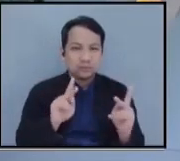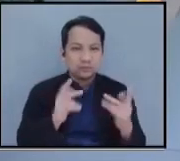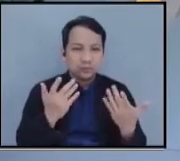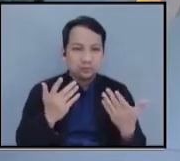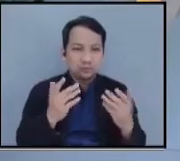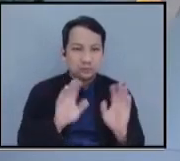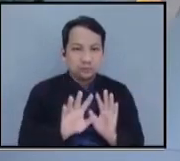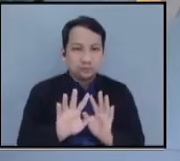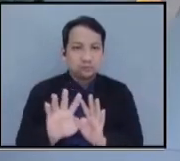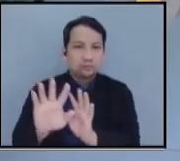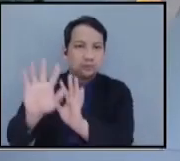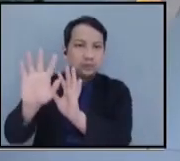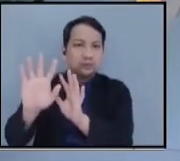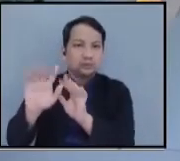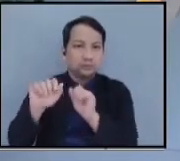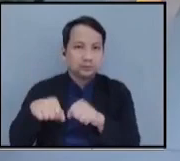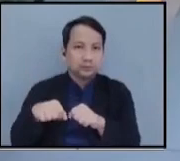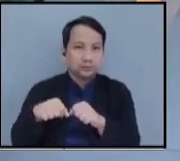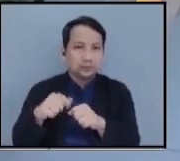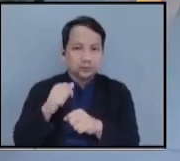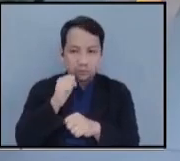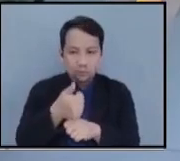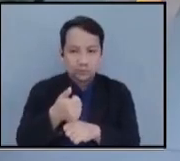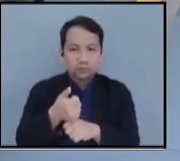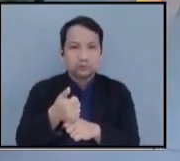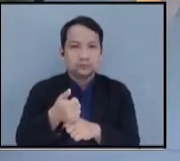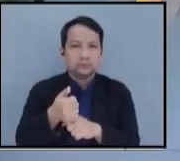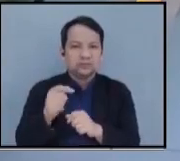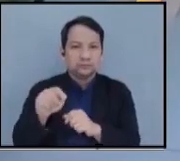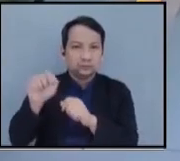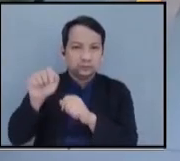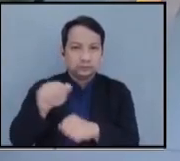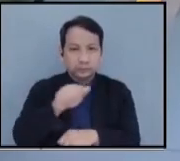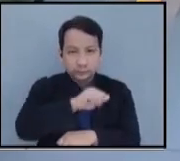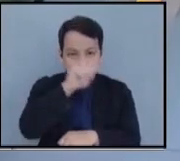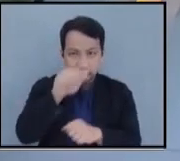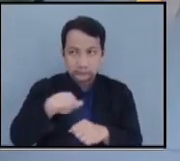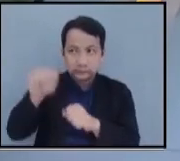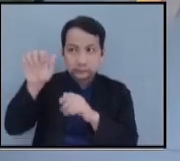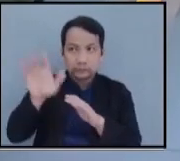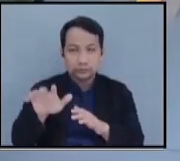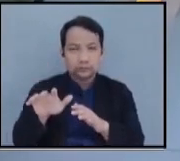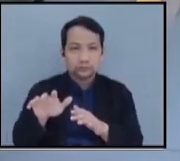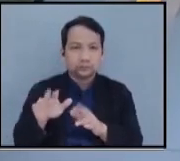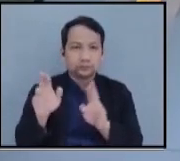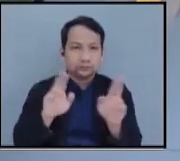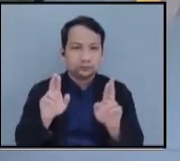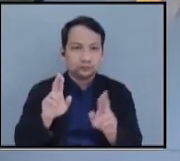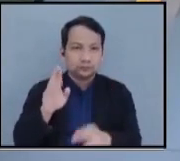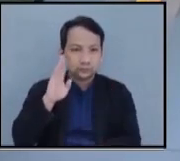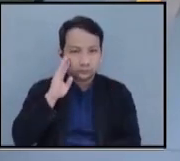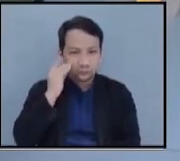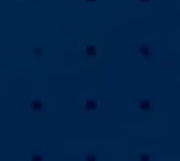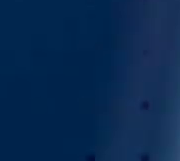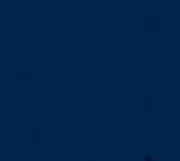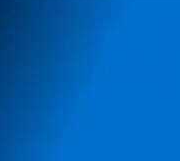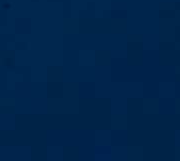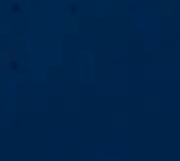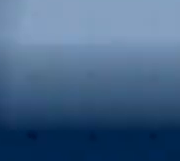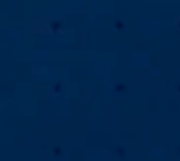kaya mga paghahanda ng mga pulis para sa dagsa ng mga deboto alamin natin mula kay Benji durango live